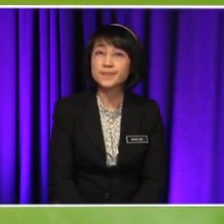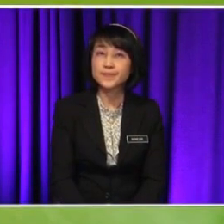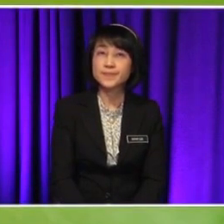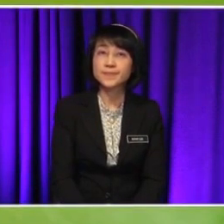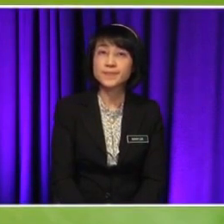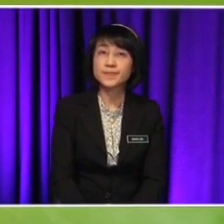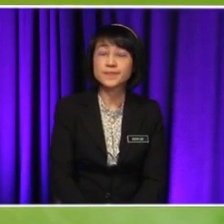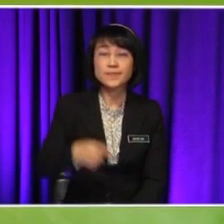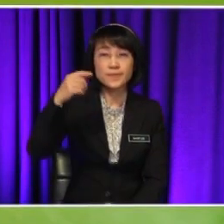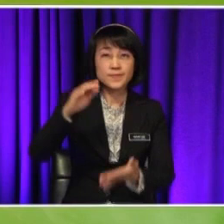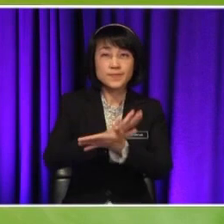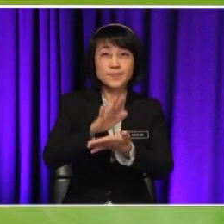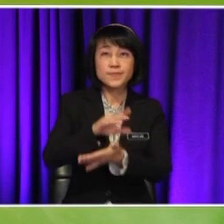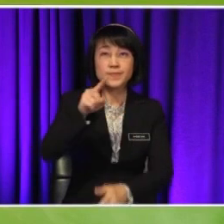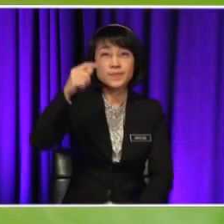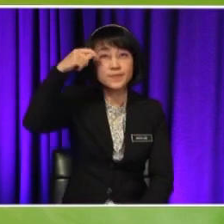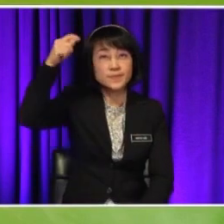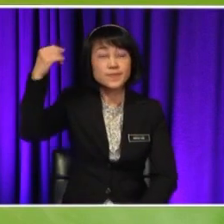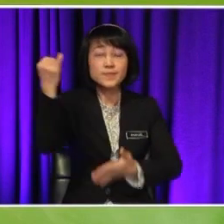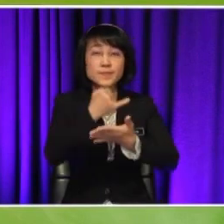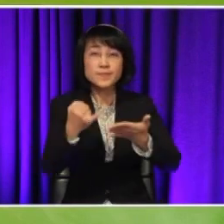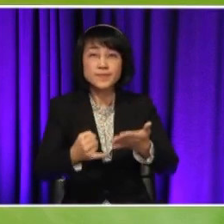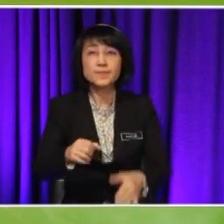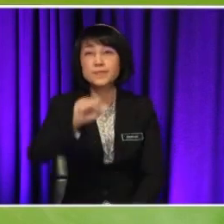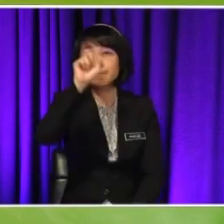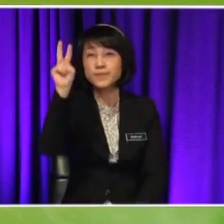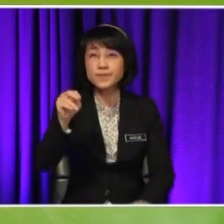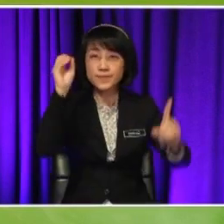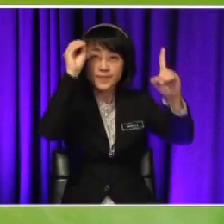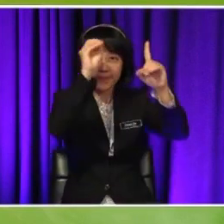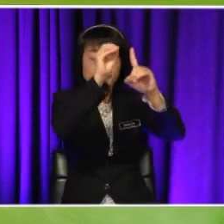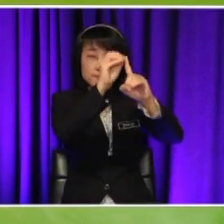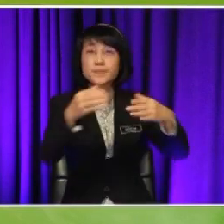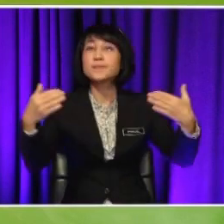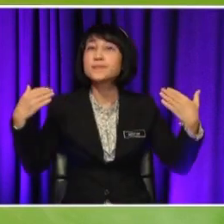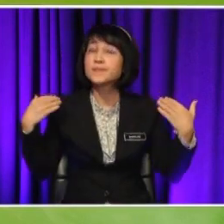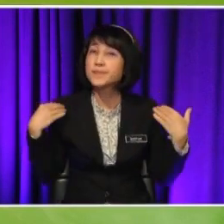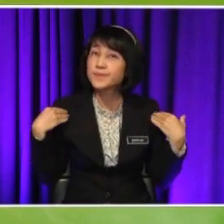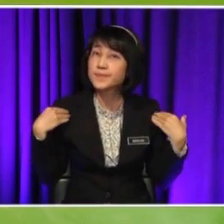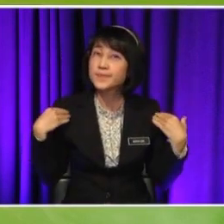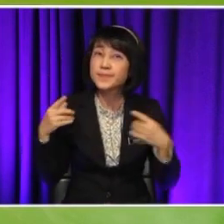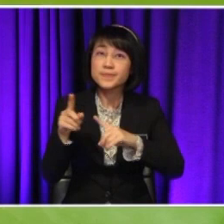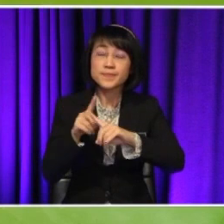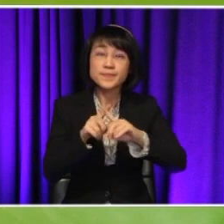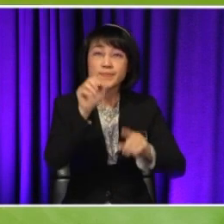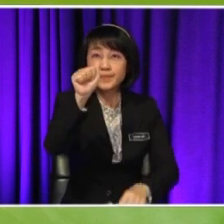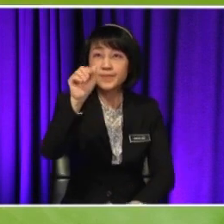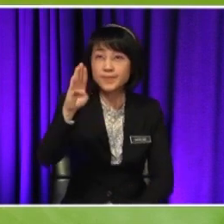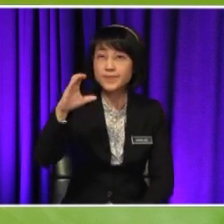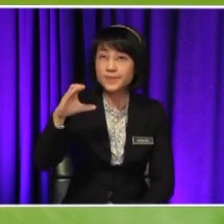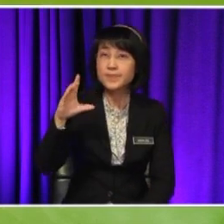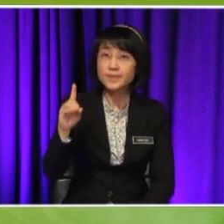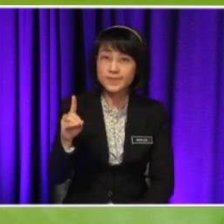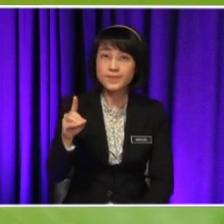ni adalah teori seni. Teori seni ni adalah soalan objektif. Okey, yang mempunyai aneka pilihan, maksudnya ada